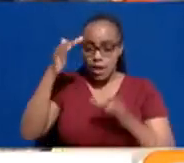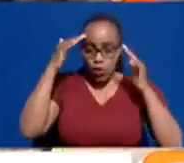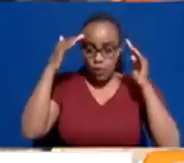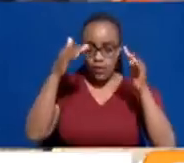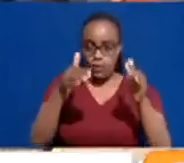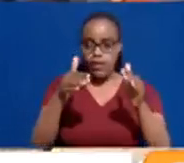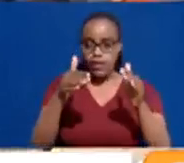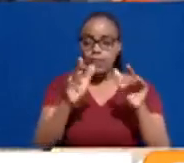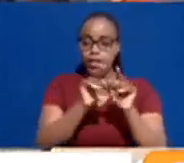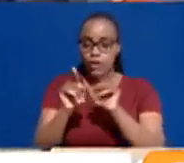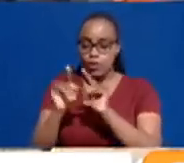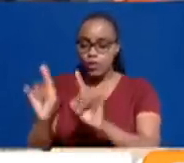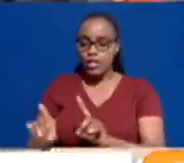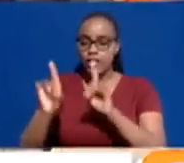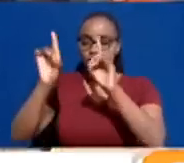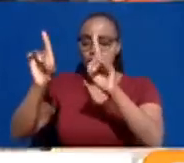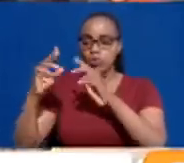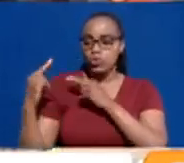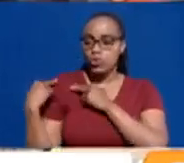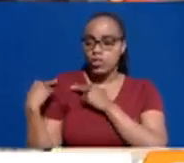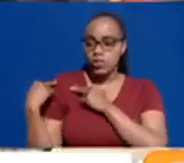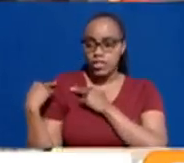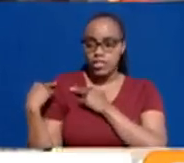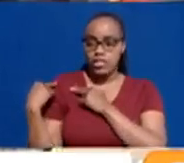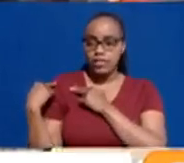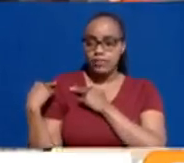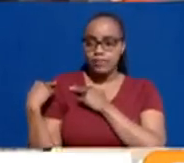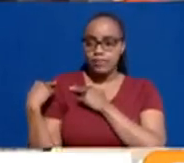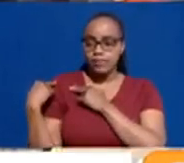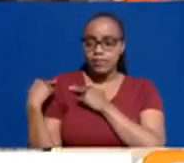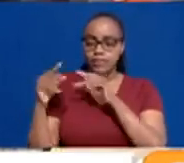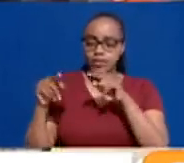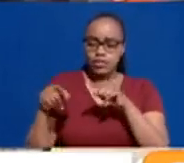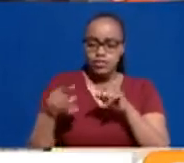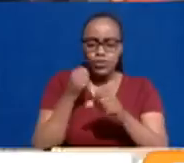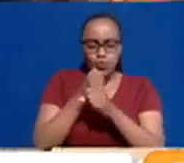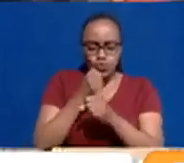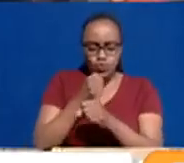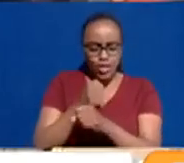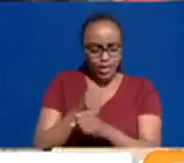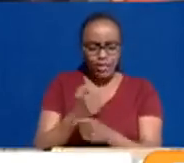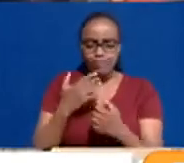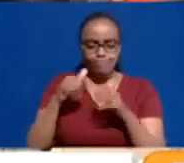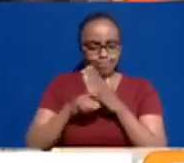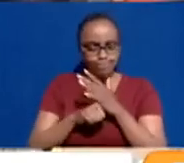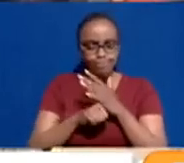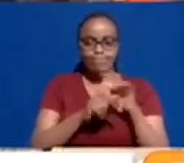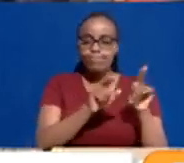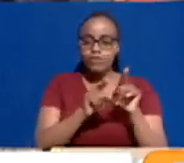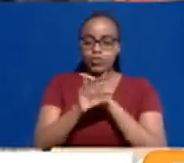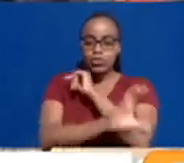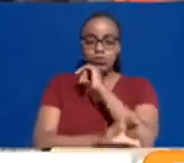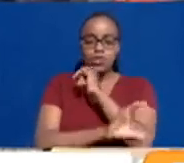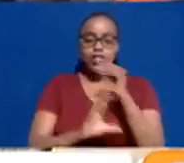commitment and dedication to duty, your selfless service to our